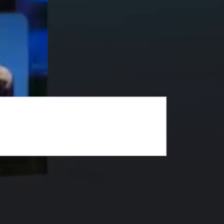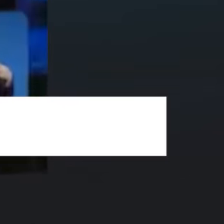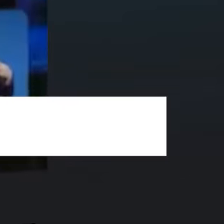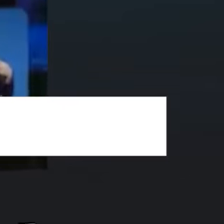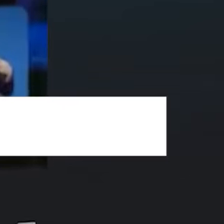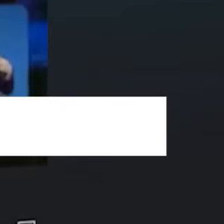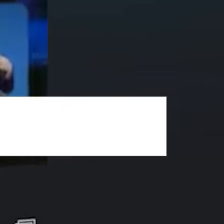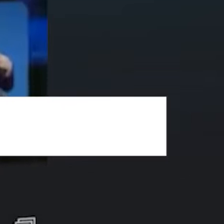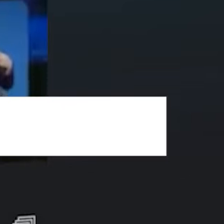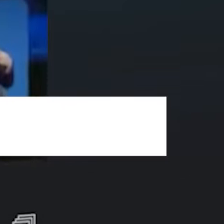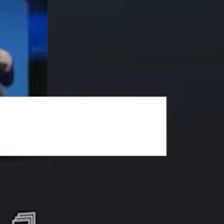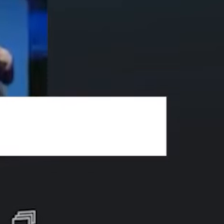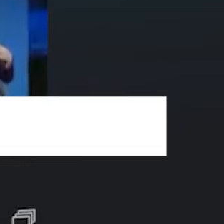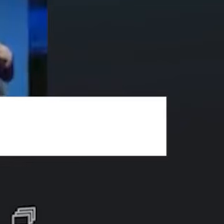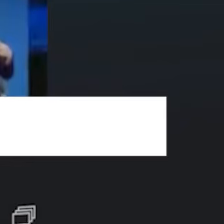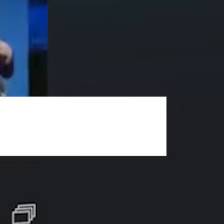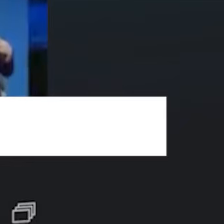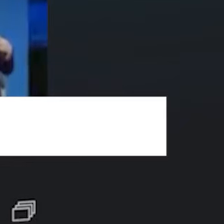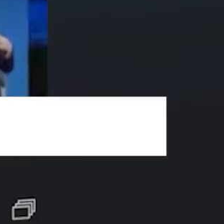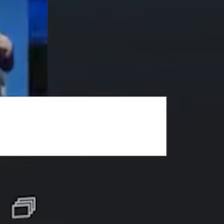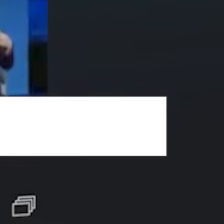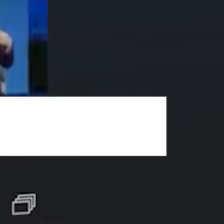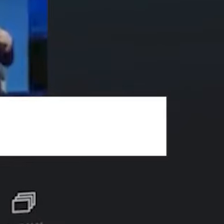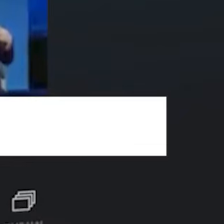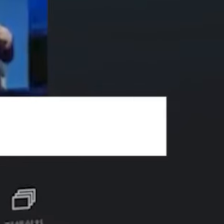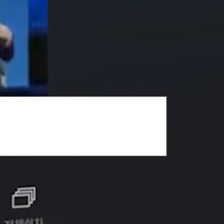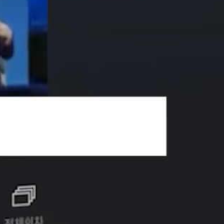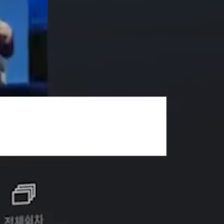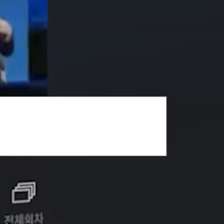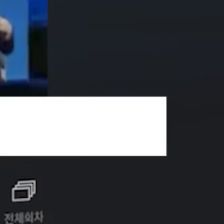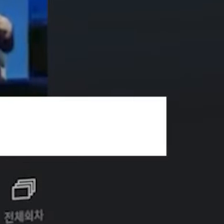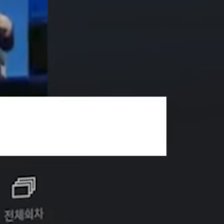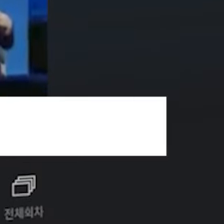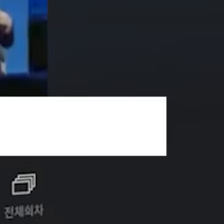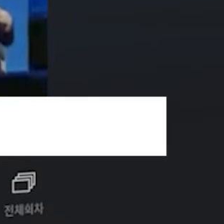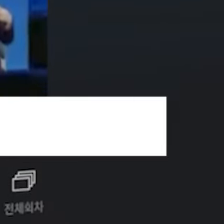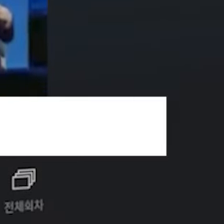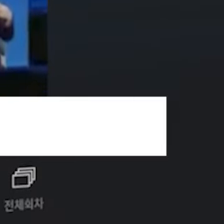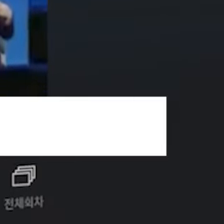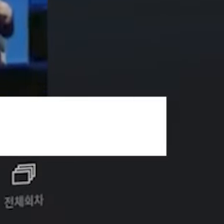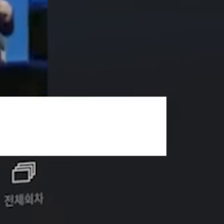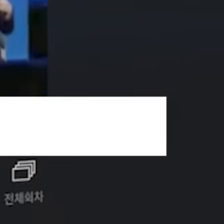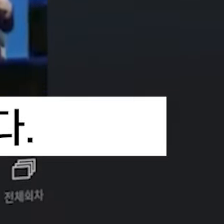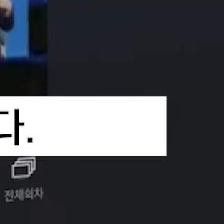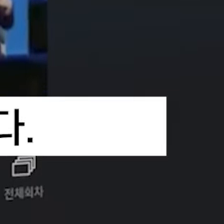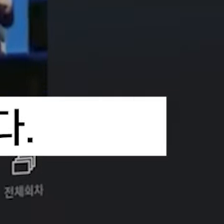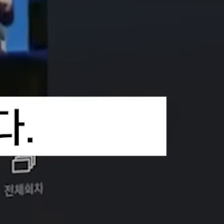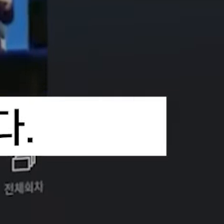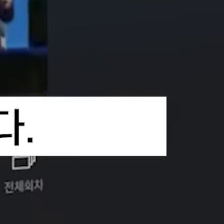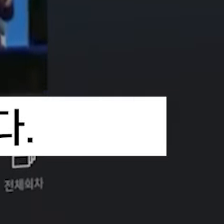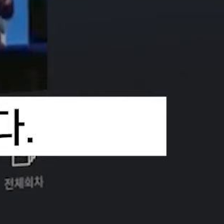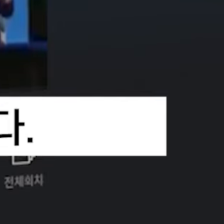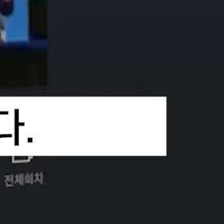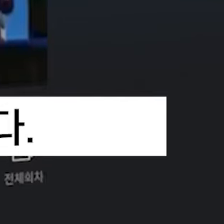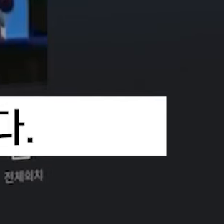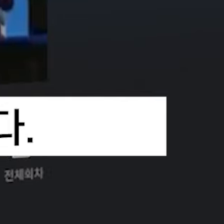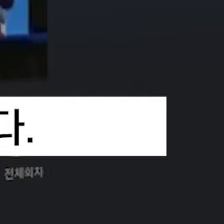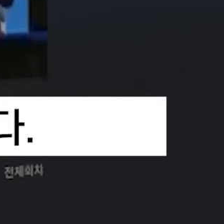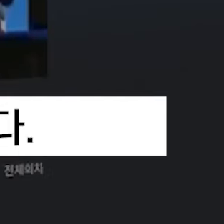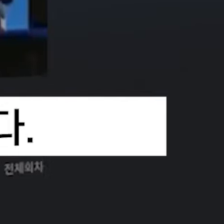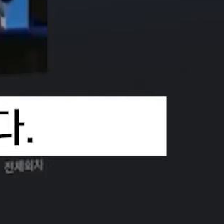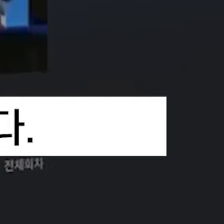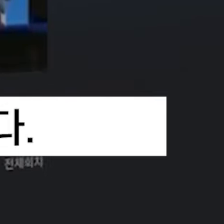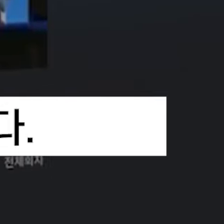측에도이 사실을 알렸는데 제작진에게 전달하겠다는 다비 돌아와 KBS 홈페이지 다시 보기를 보니 동일하게 잘못된 자막이